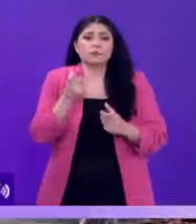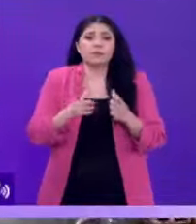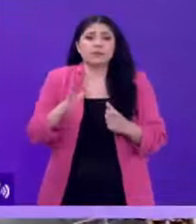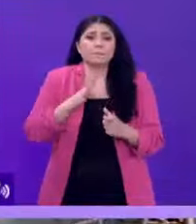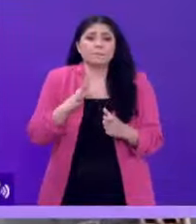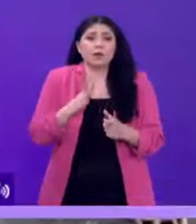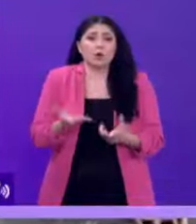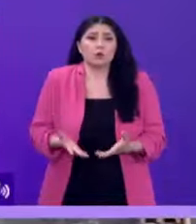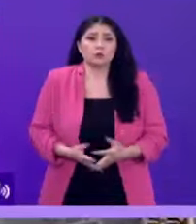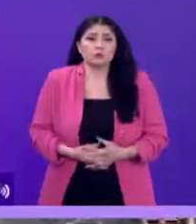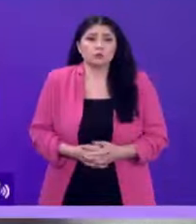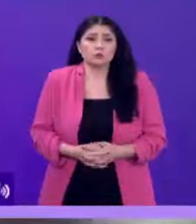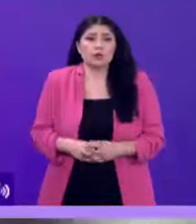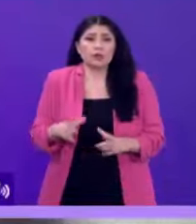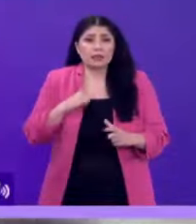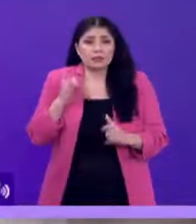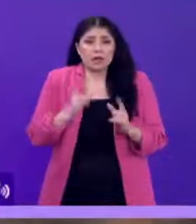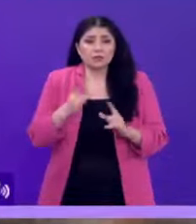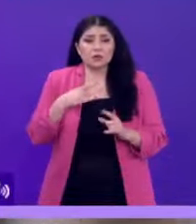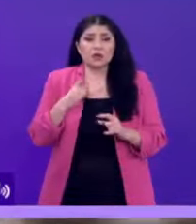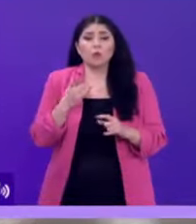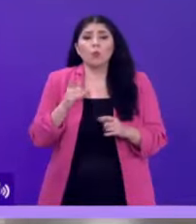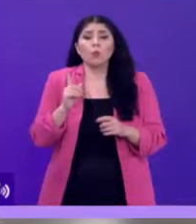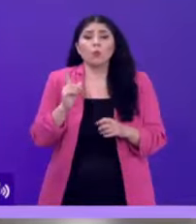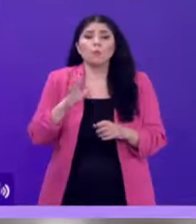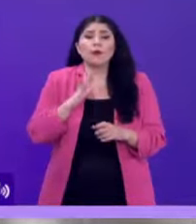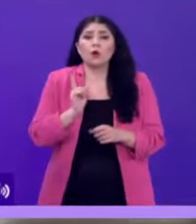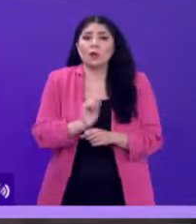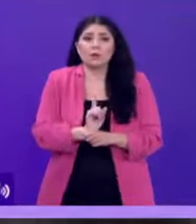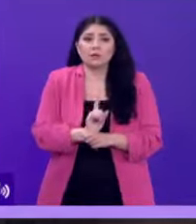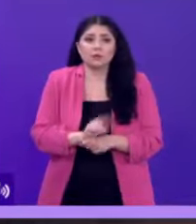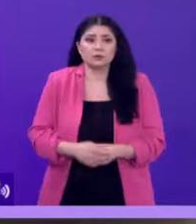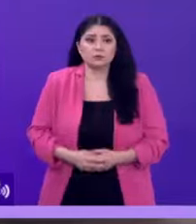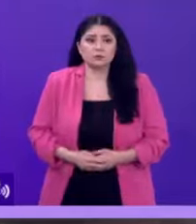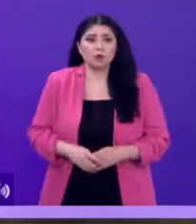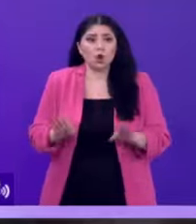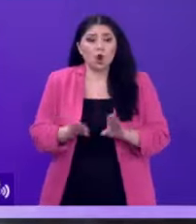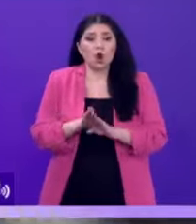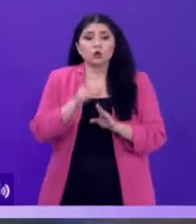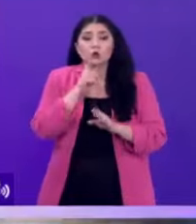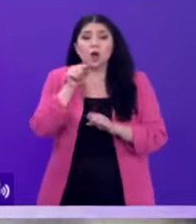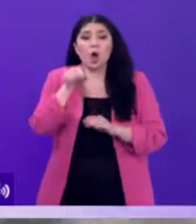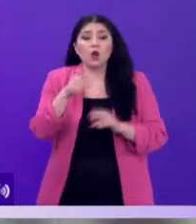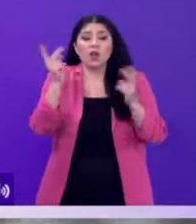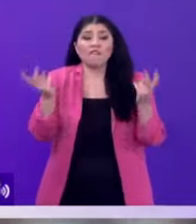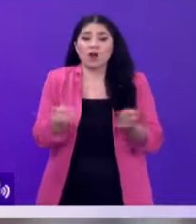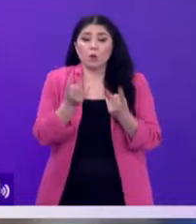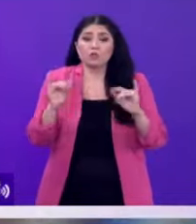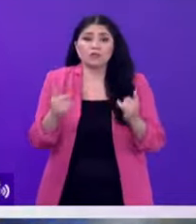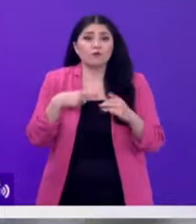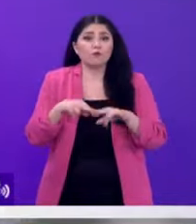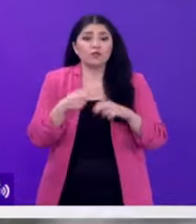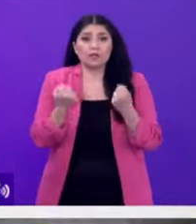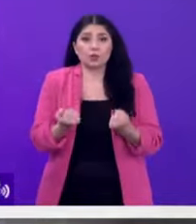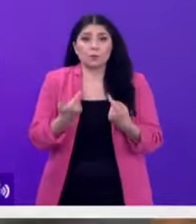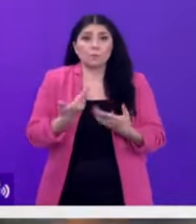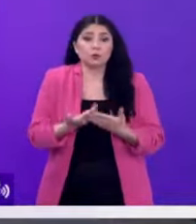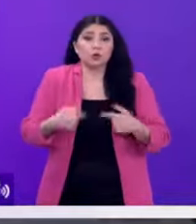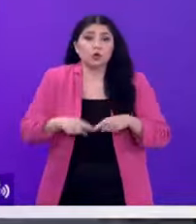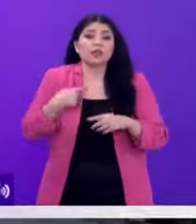periculos, adică dacă este într-adevăr un risc imediat. Deci aici colegii la fața locului evaluează situația, este foarte greu pentru noi să o evaluăm